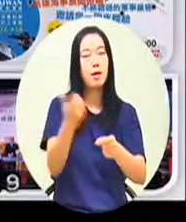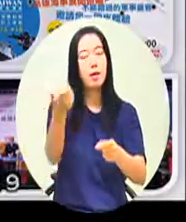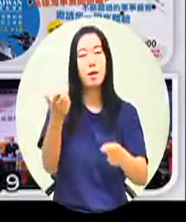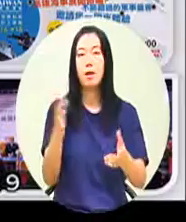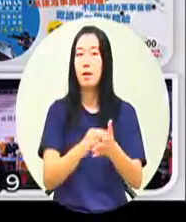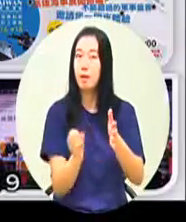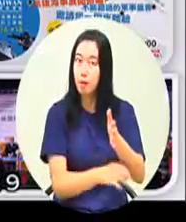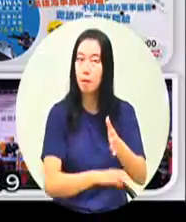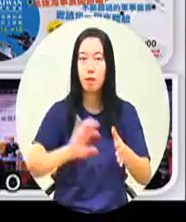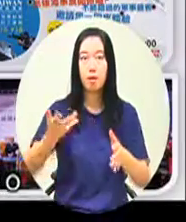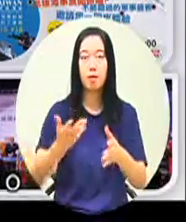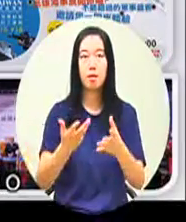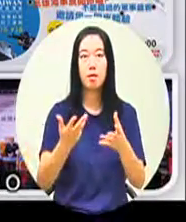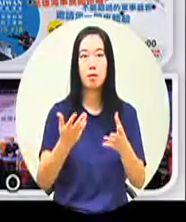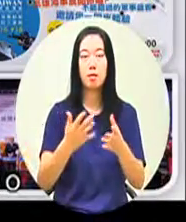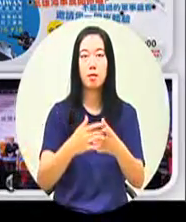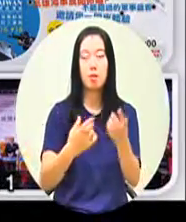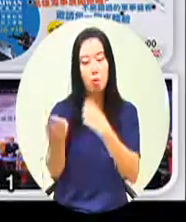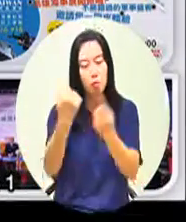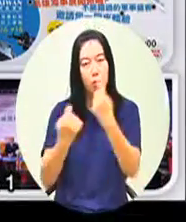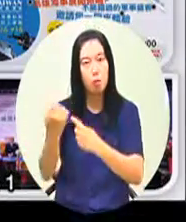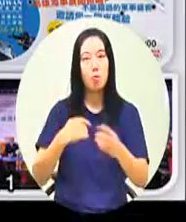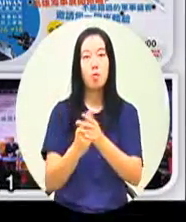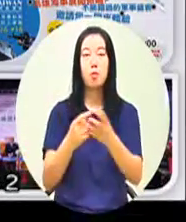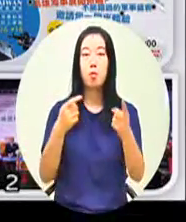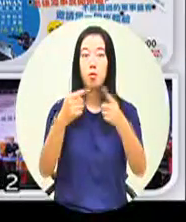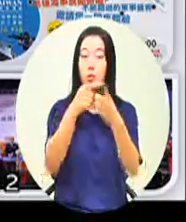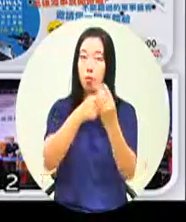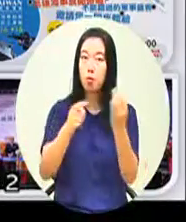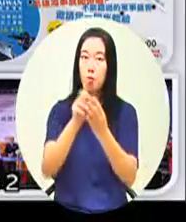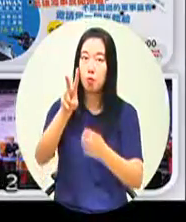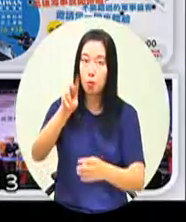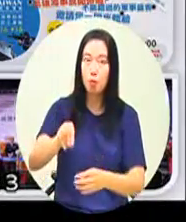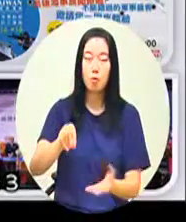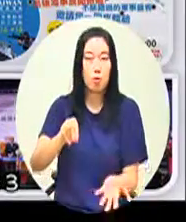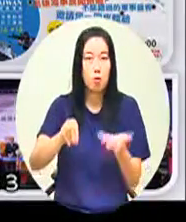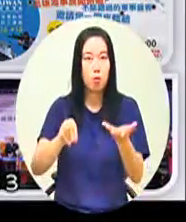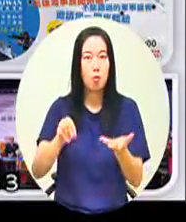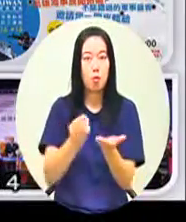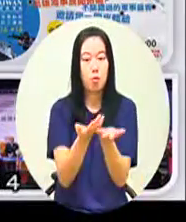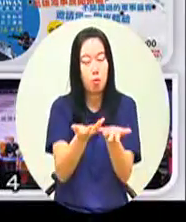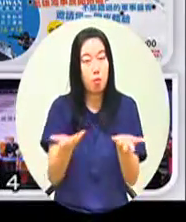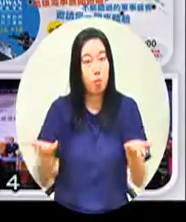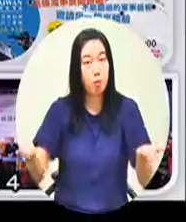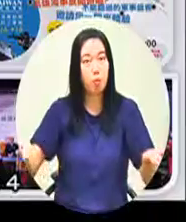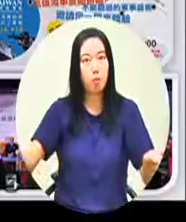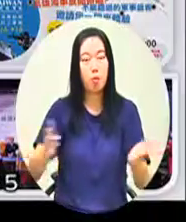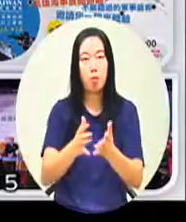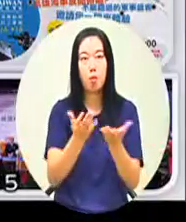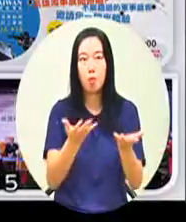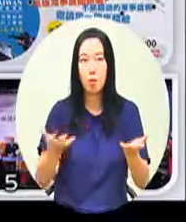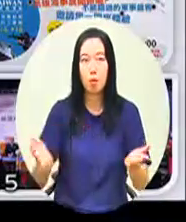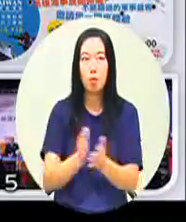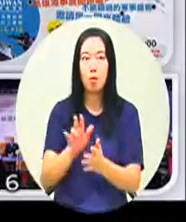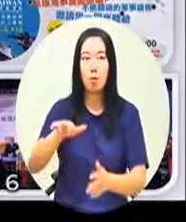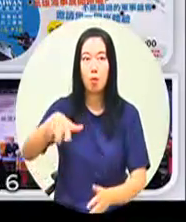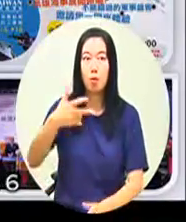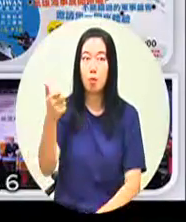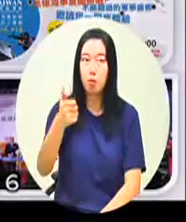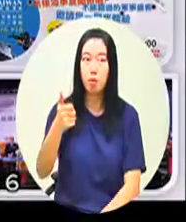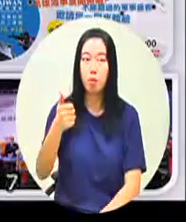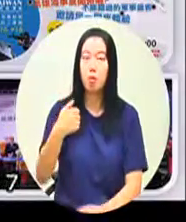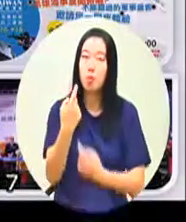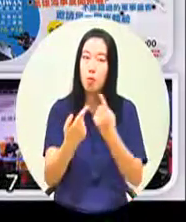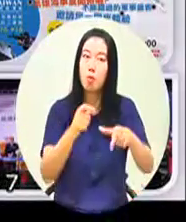是吸引了25000人次的参与。那整个摊位数总共有750摊，然后参展的厂商总共